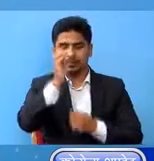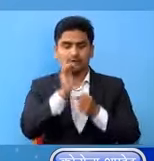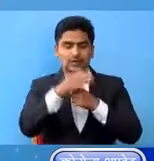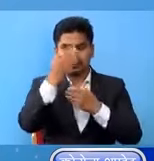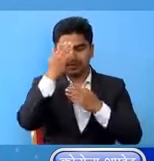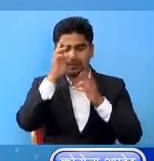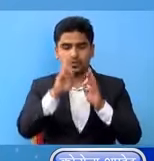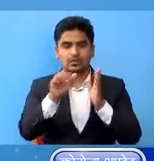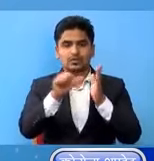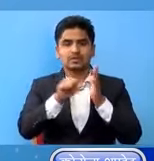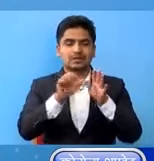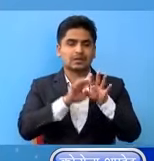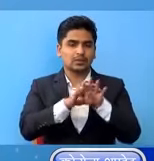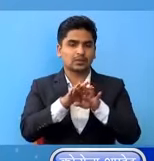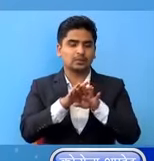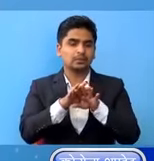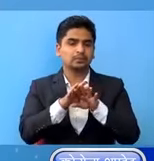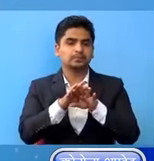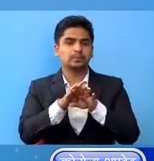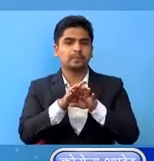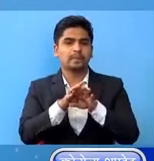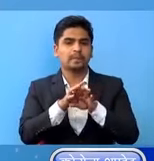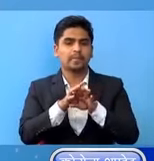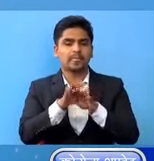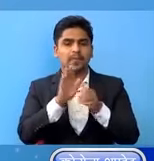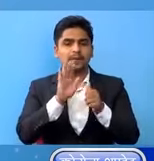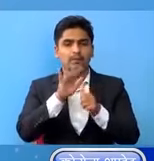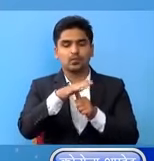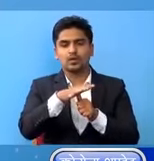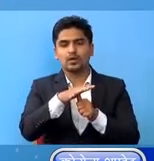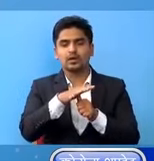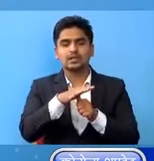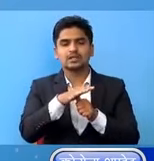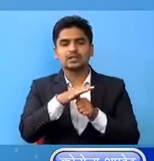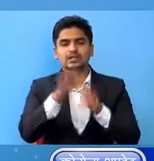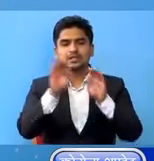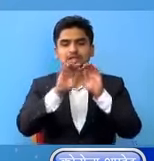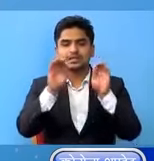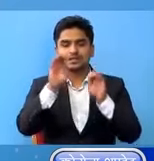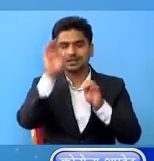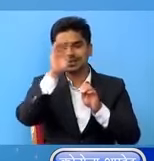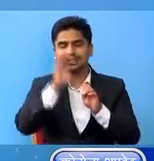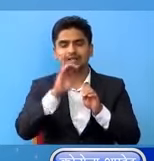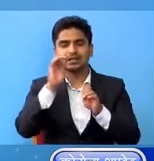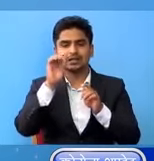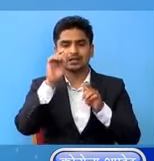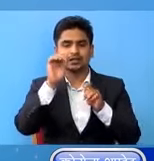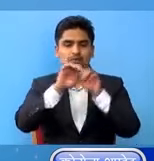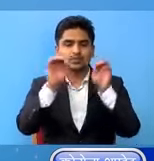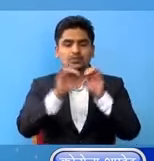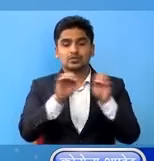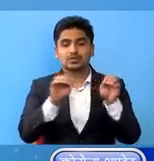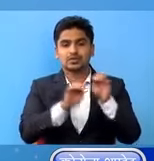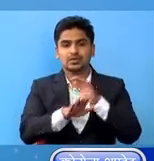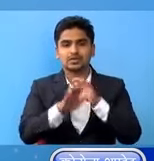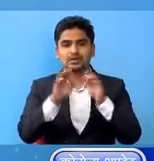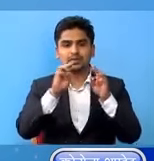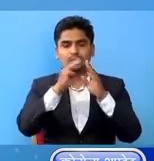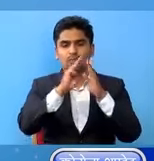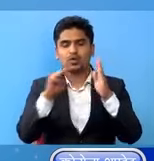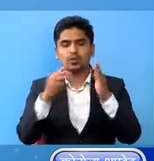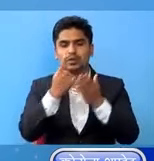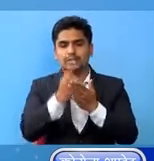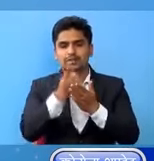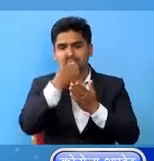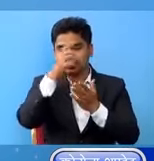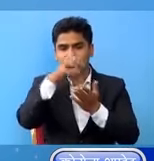सक्रिय संक्रमित रहेको जिल्लाहरूमा मोरङ, सिराहा, सुनसरी, मकवानपुर,